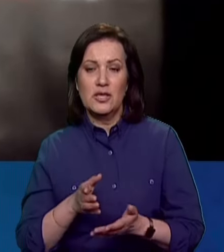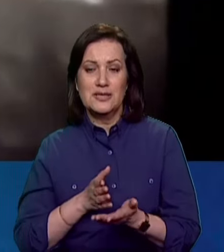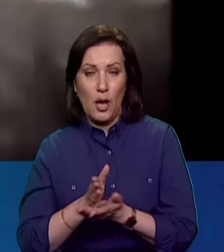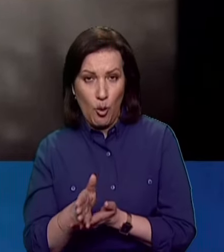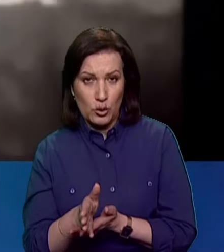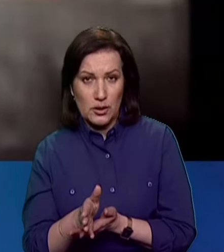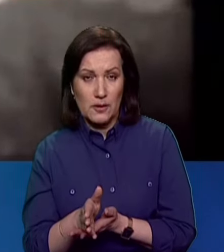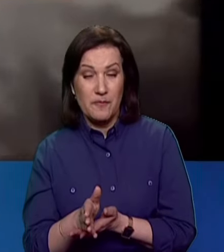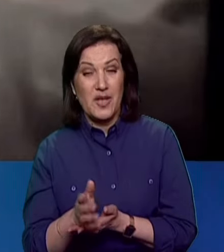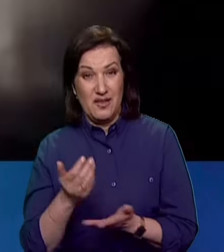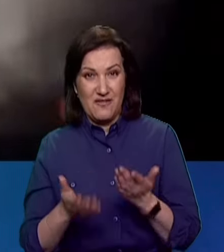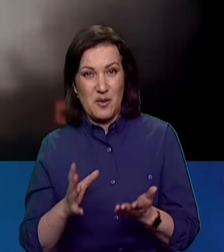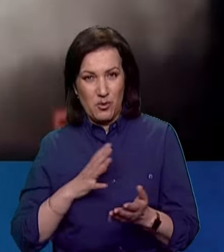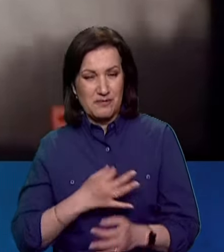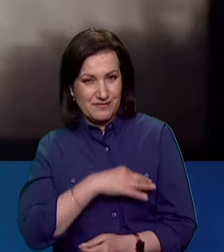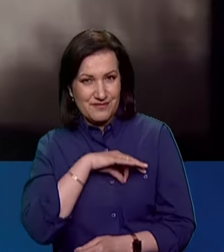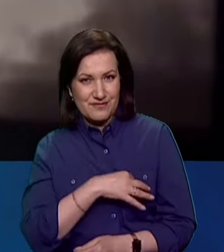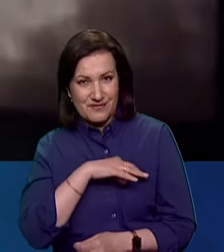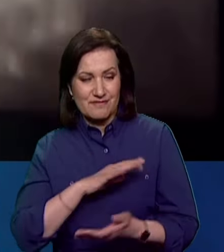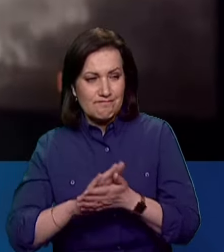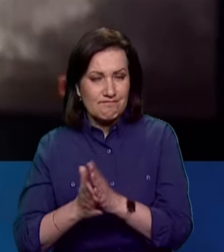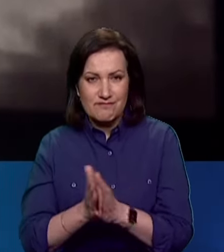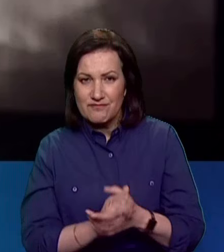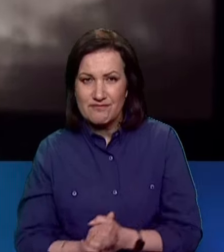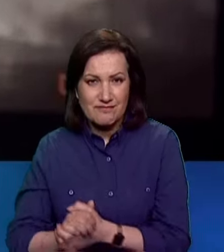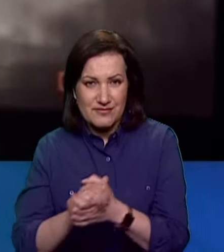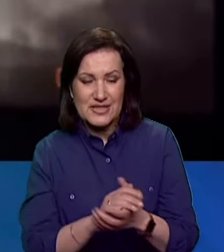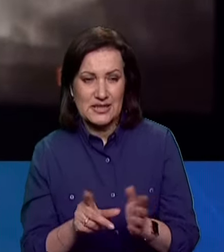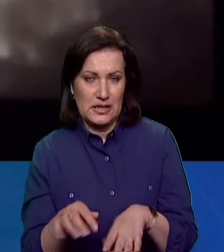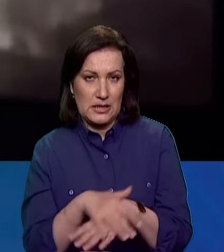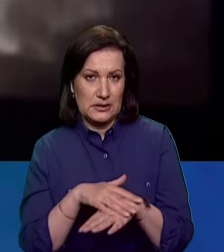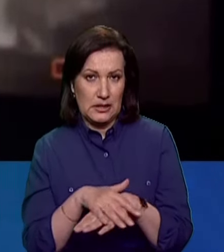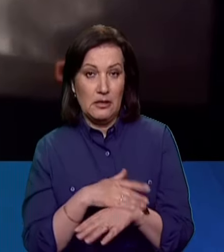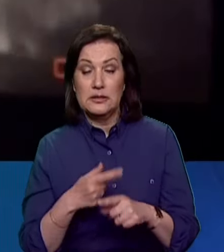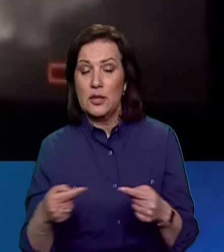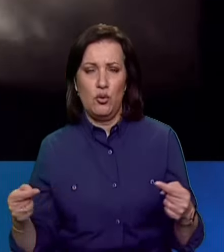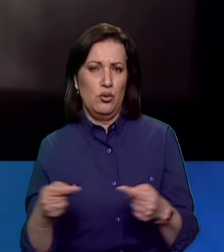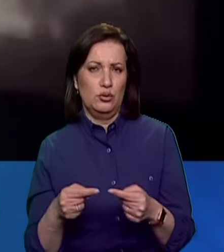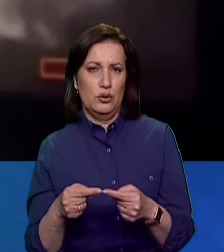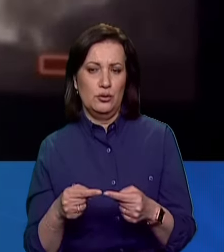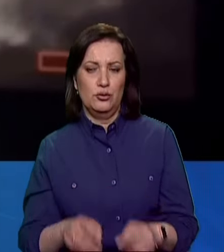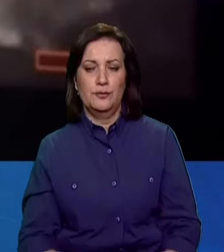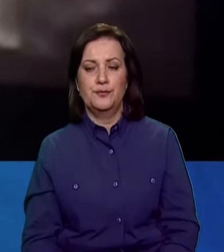заходили, попередньо провівши певну розвідку і налагодили якісь контакти з місцевим населенням. Це однозначно.